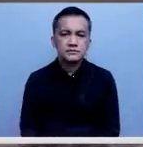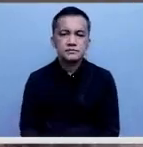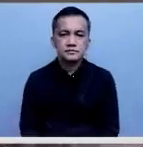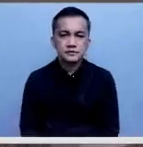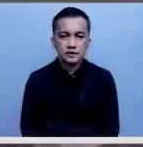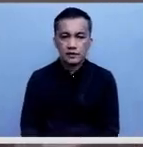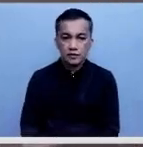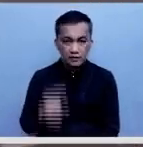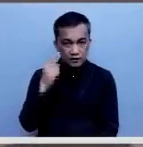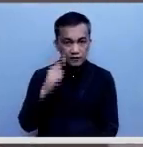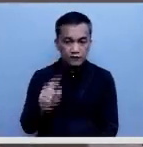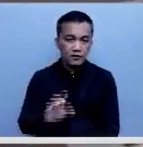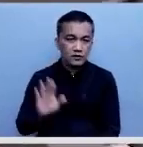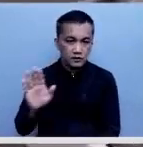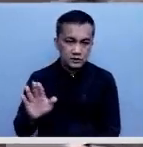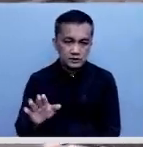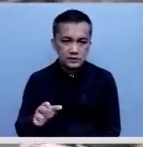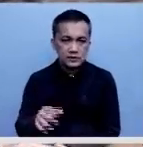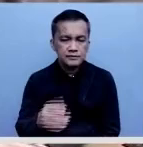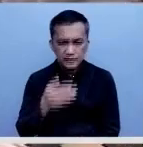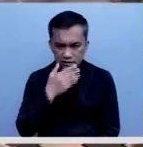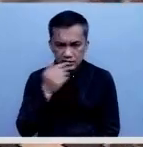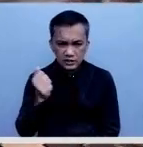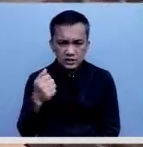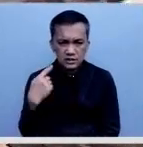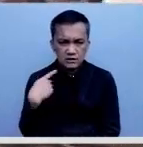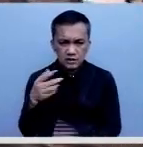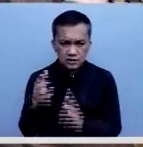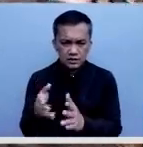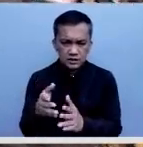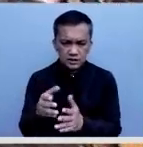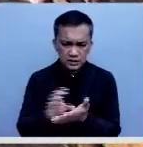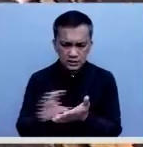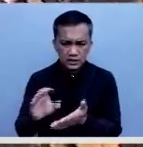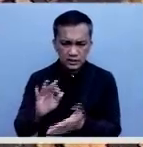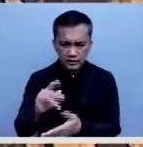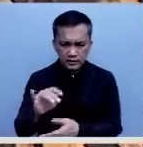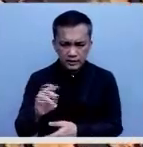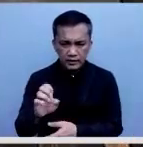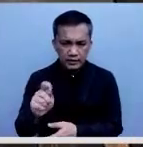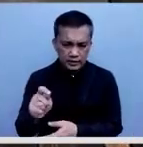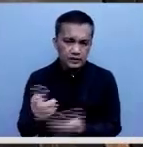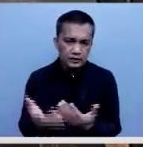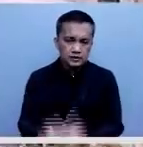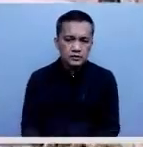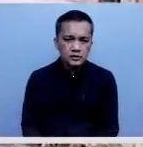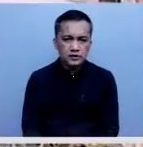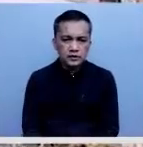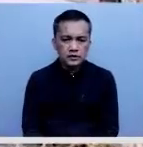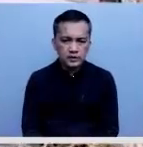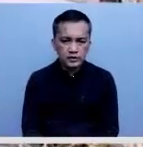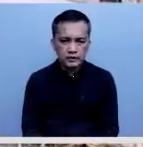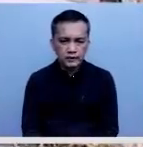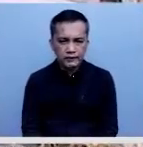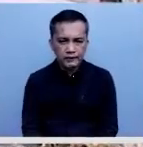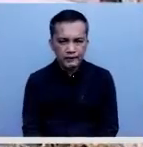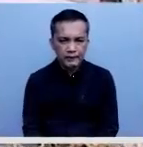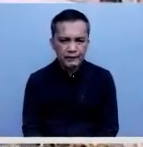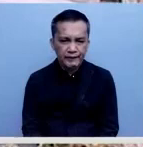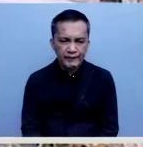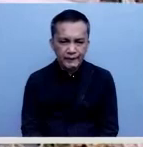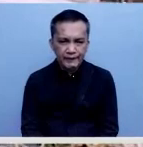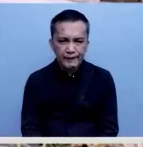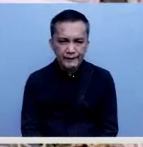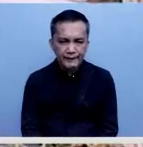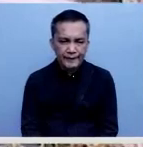raw, mas mag-igi kung magtira ng ilang cash payment toll booths. Just posibleng maging problema